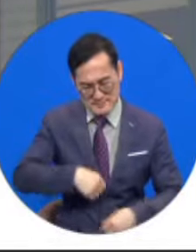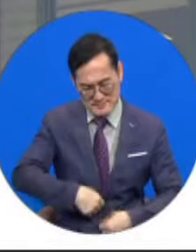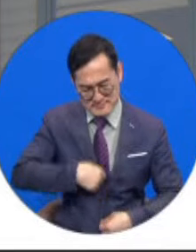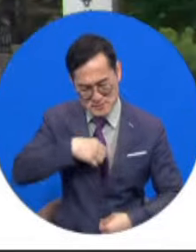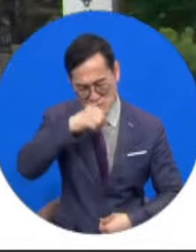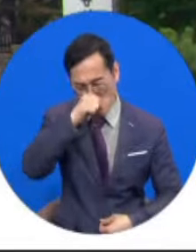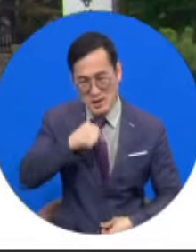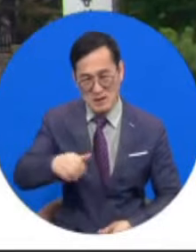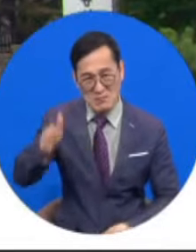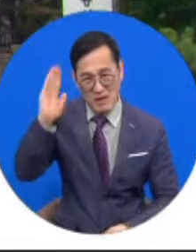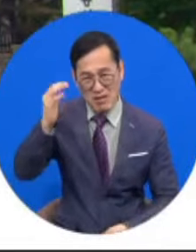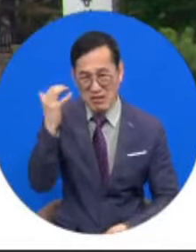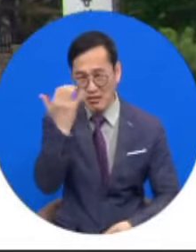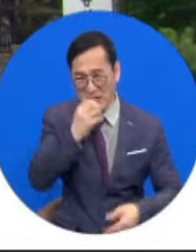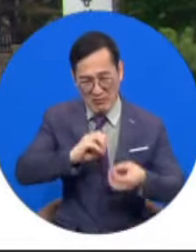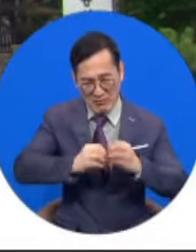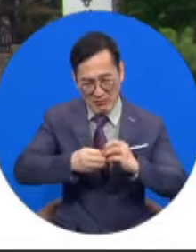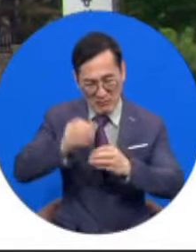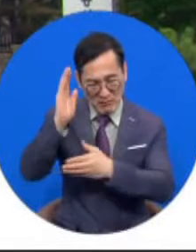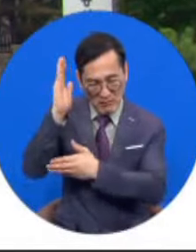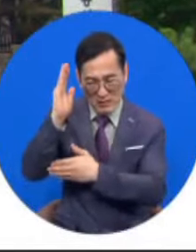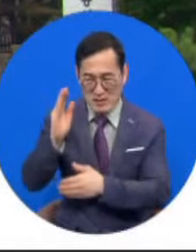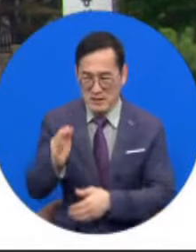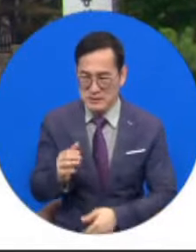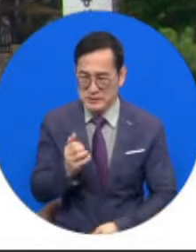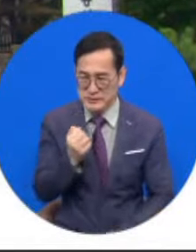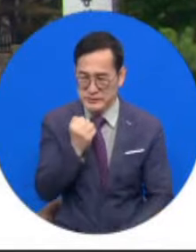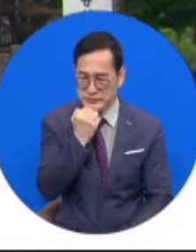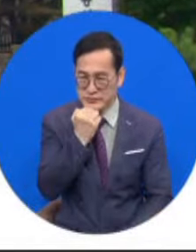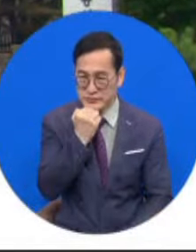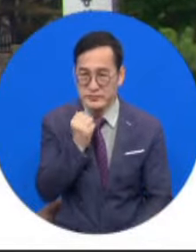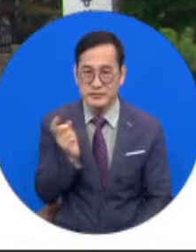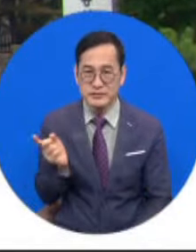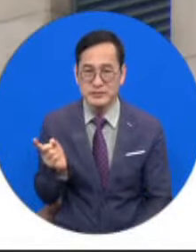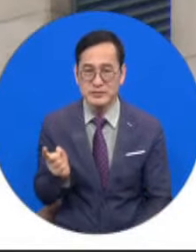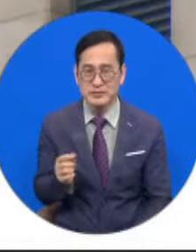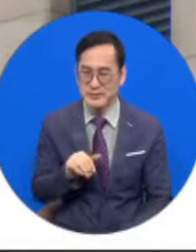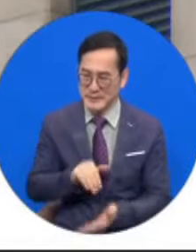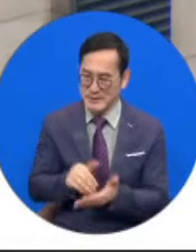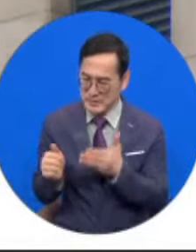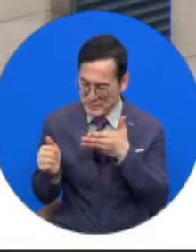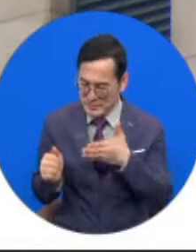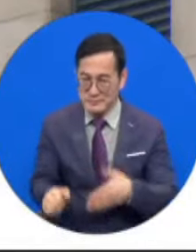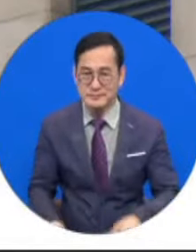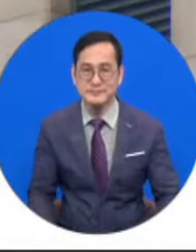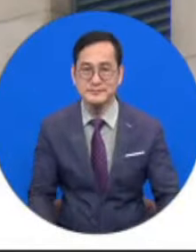뭔가 좋은 그 선한 그런 영향을 끼칠 수 있는가에 대해서도 반성을 해야 한다 저는 그렇게 봅니다 이제